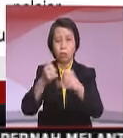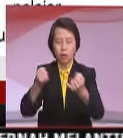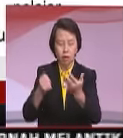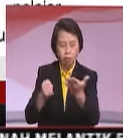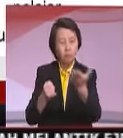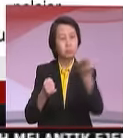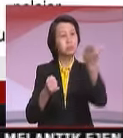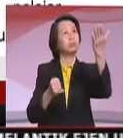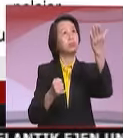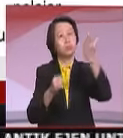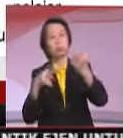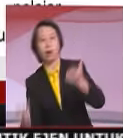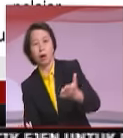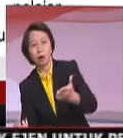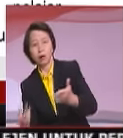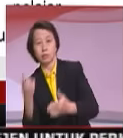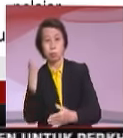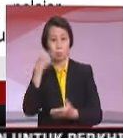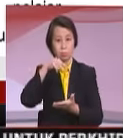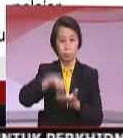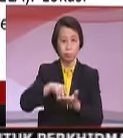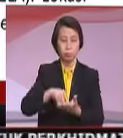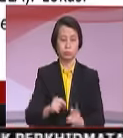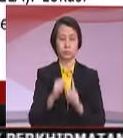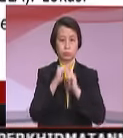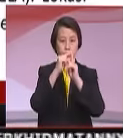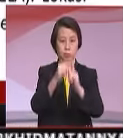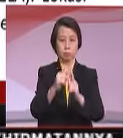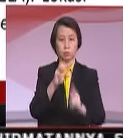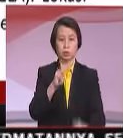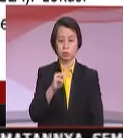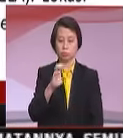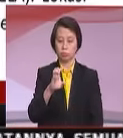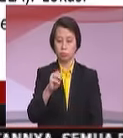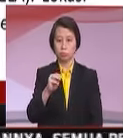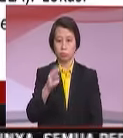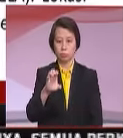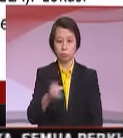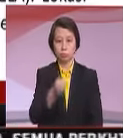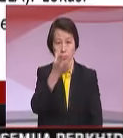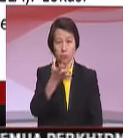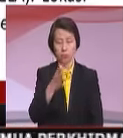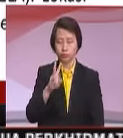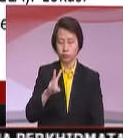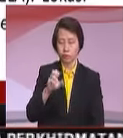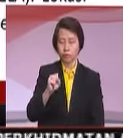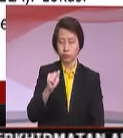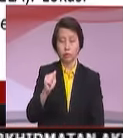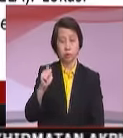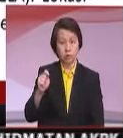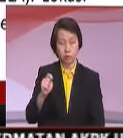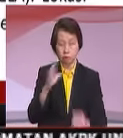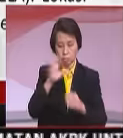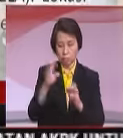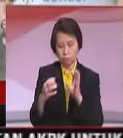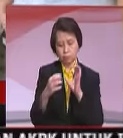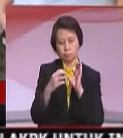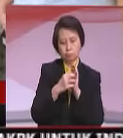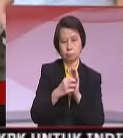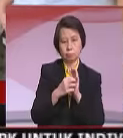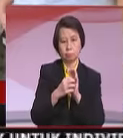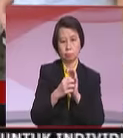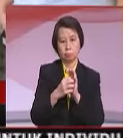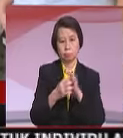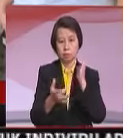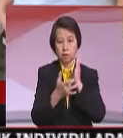di Kampung Gusi baru-baru ini. Menerusi satu kenyataan, MCMC memaklumkan VSAT akan dipasang Common